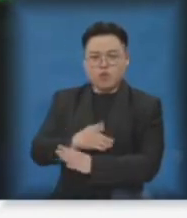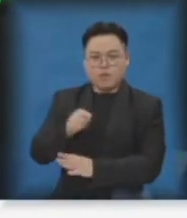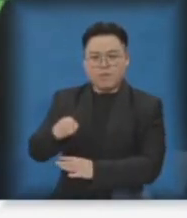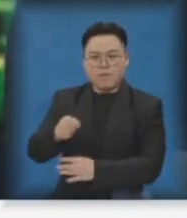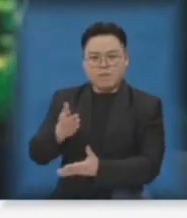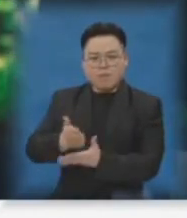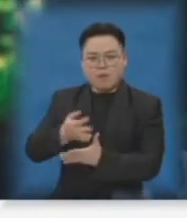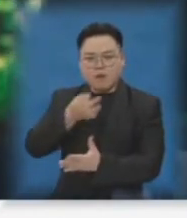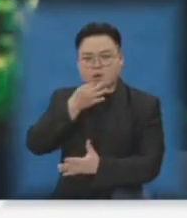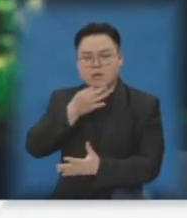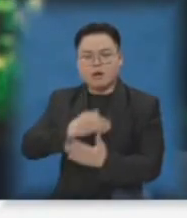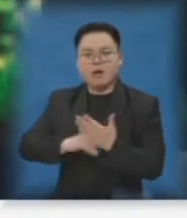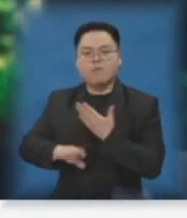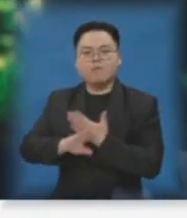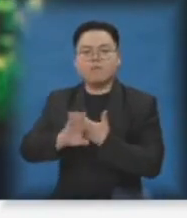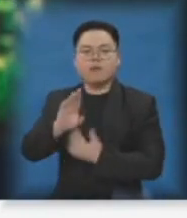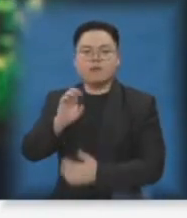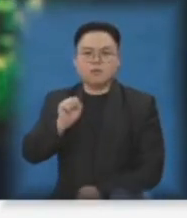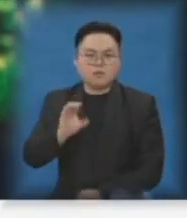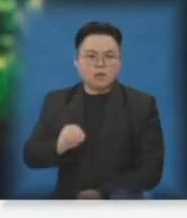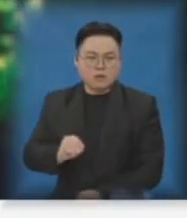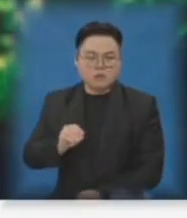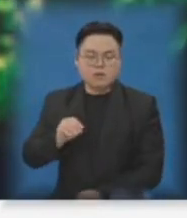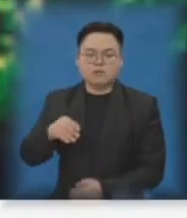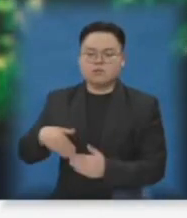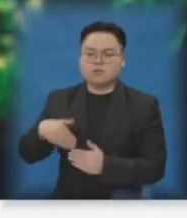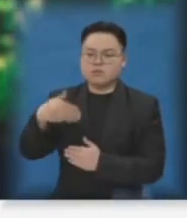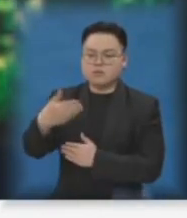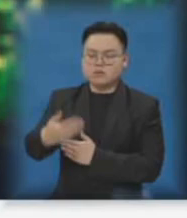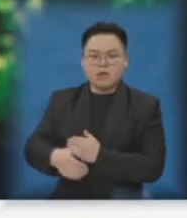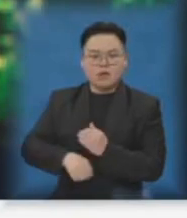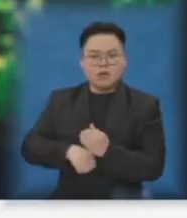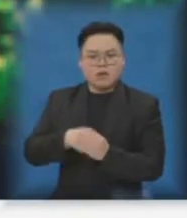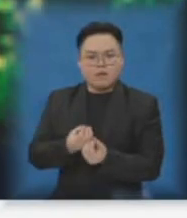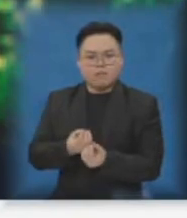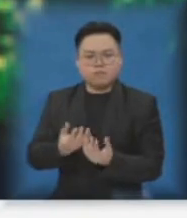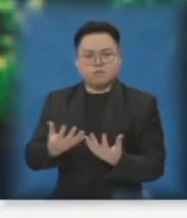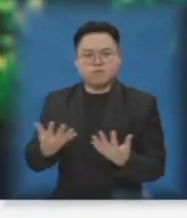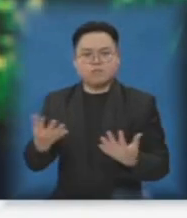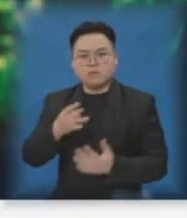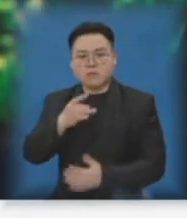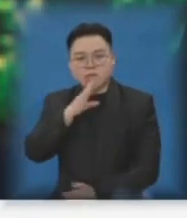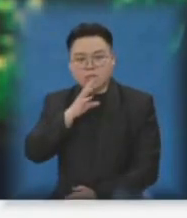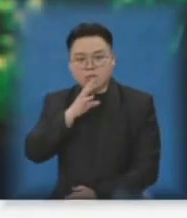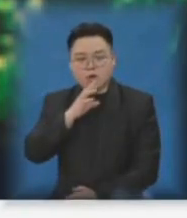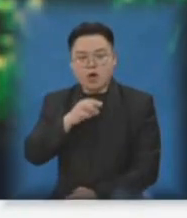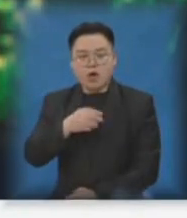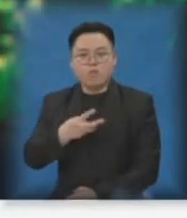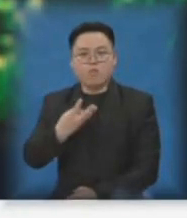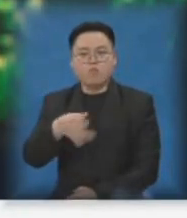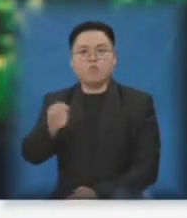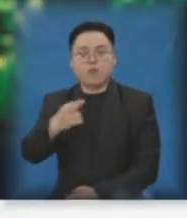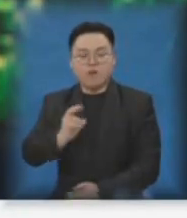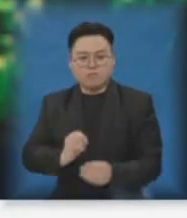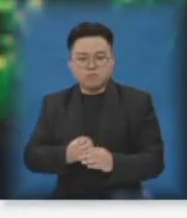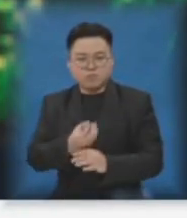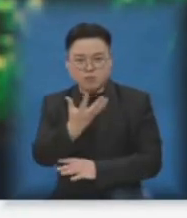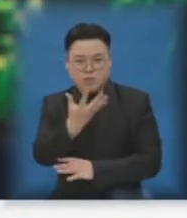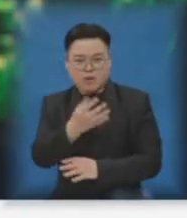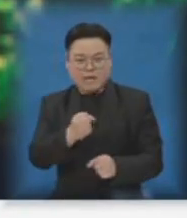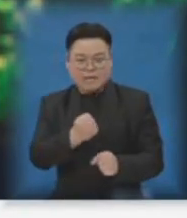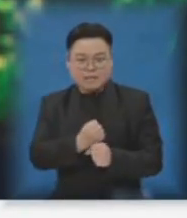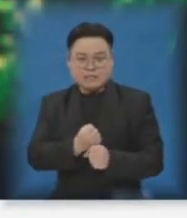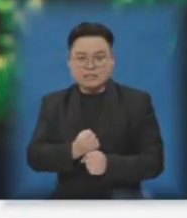хамгаална, цаашид энийгээ өршөө үржүүлнэ гэдэг бол яг мод тарихтай хэмжээний бол маш чухал